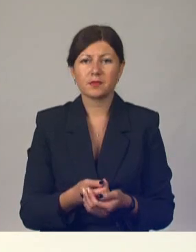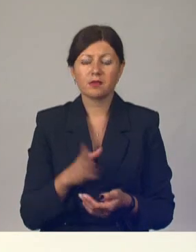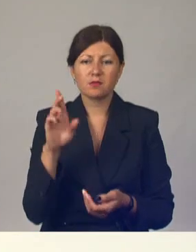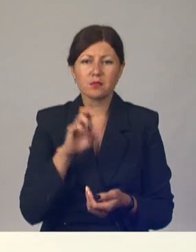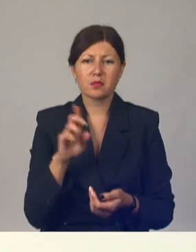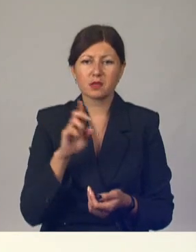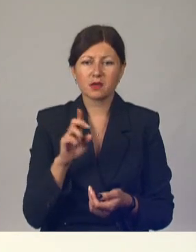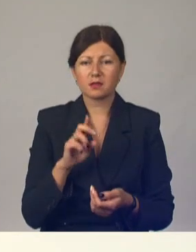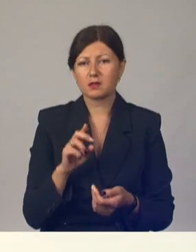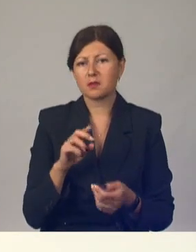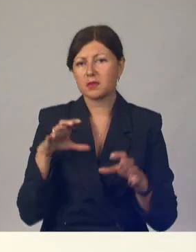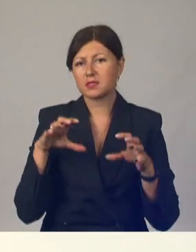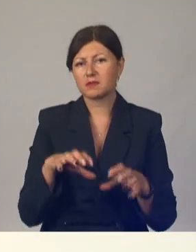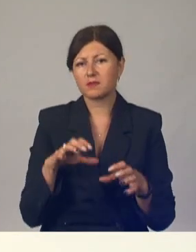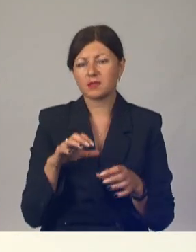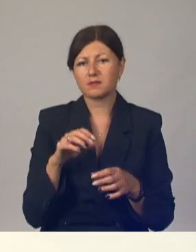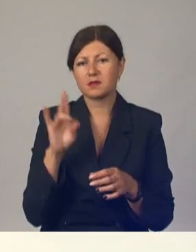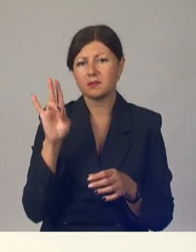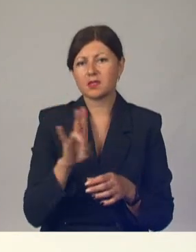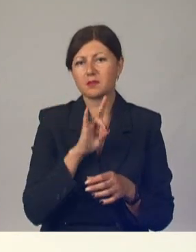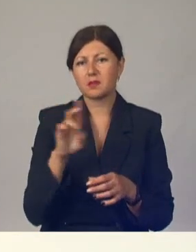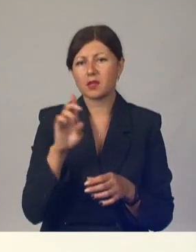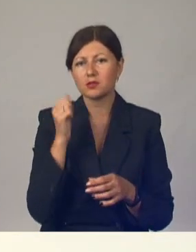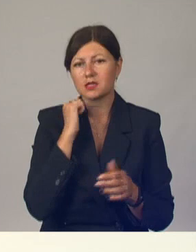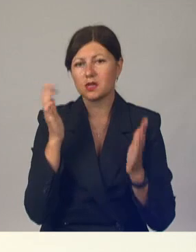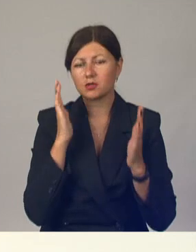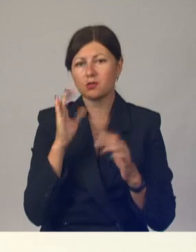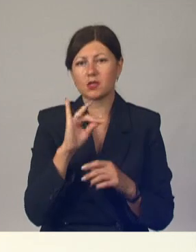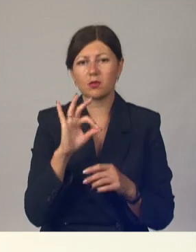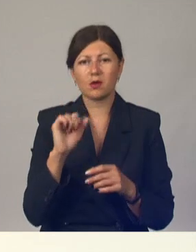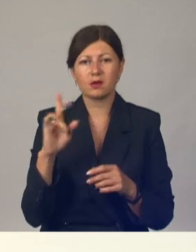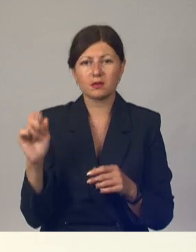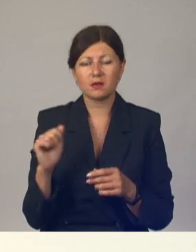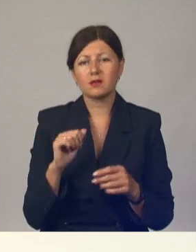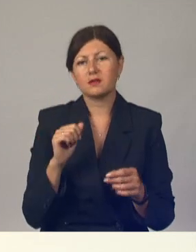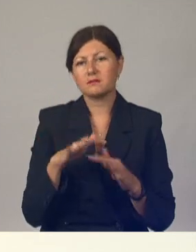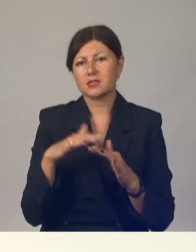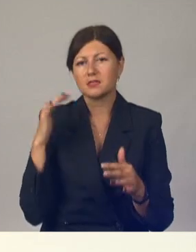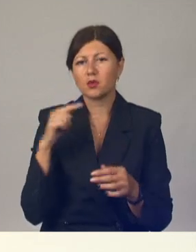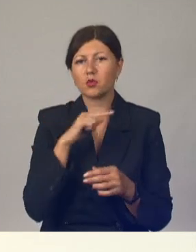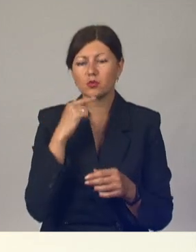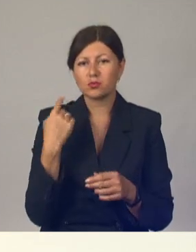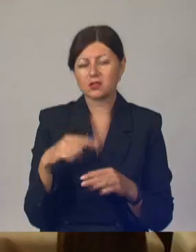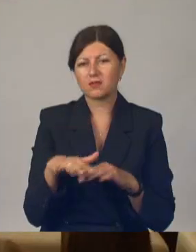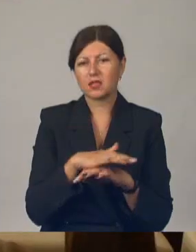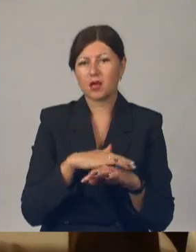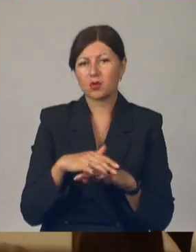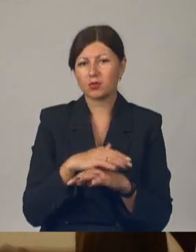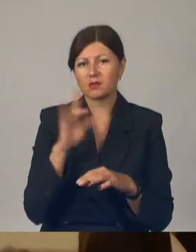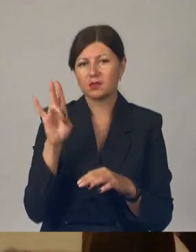В Белгороде под председательством митрополита Белгородского и Староскольского Иоанна состоялось заседание Русского народного